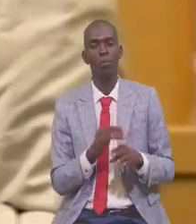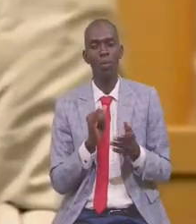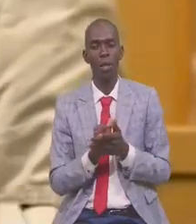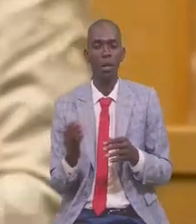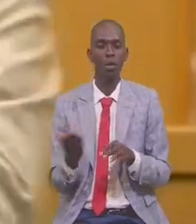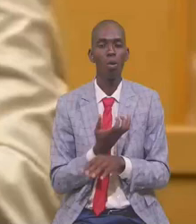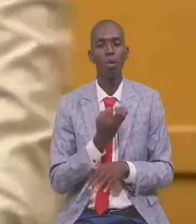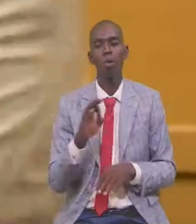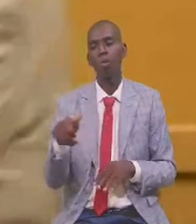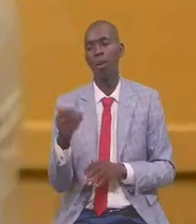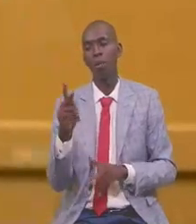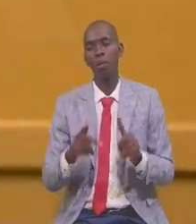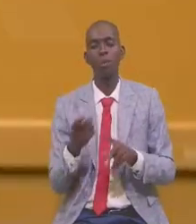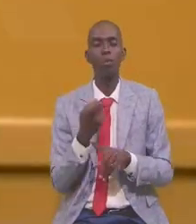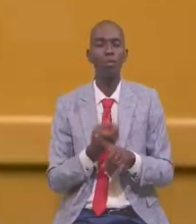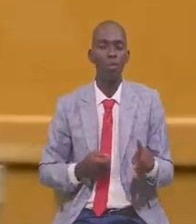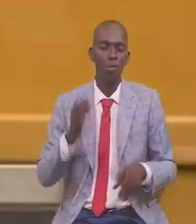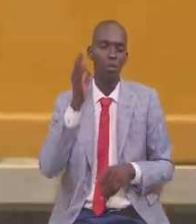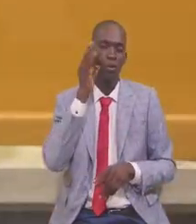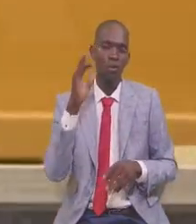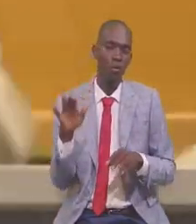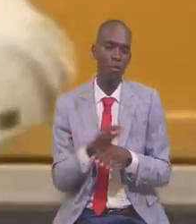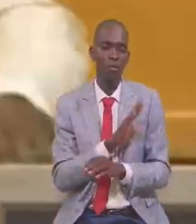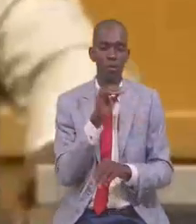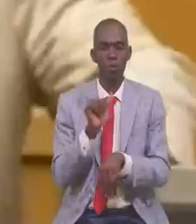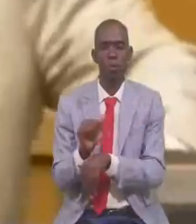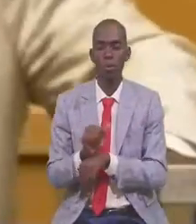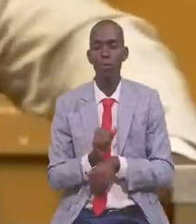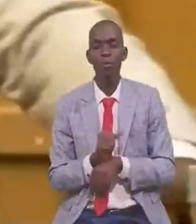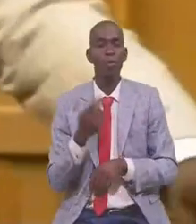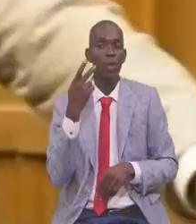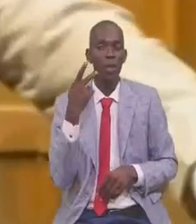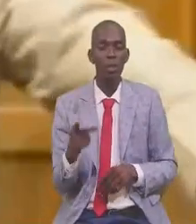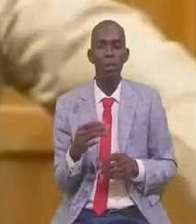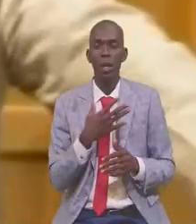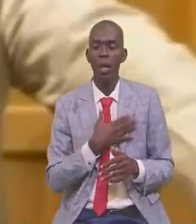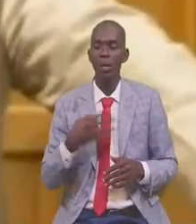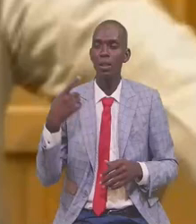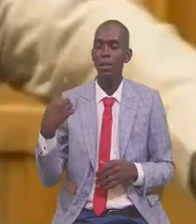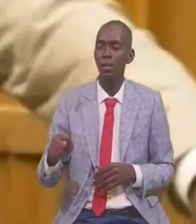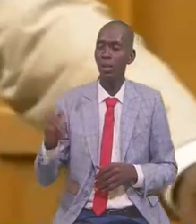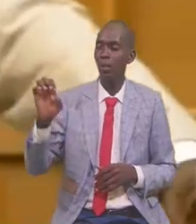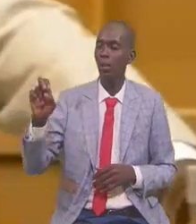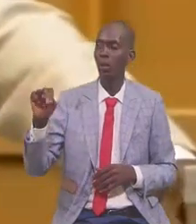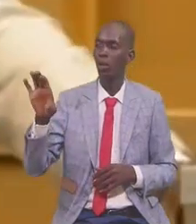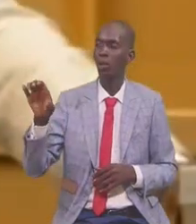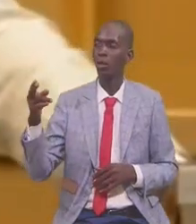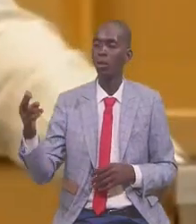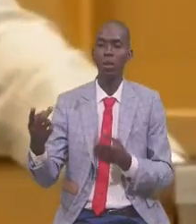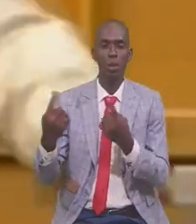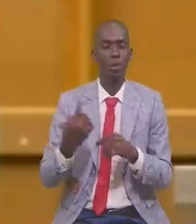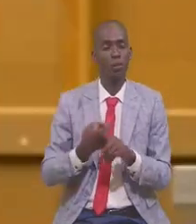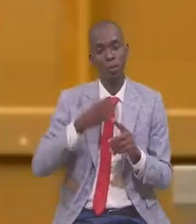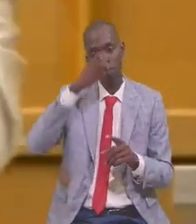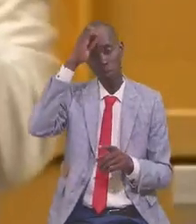enrôlement fructueux. Toute la ville a été convertie au Seigneur. Et l'unique Éthiopien est venu au Seigneur. Et à la fin du chapitre